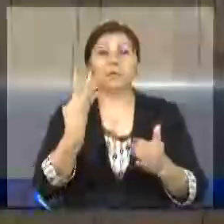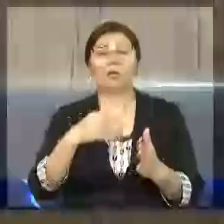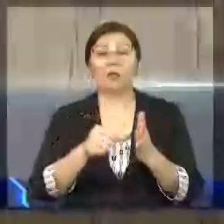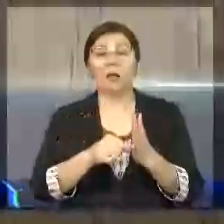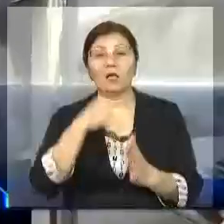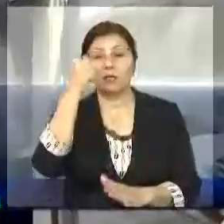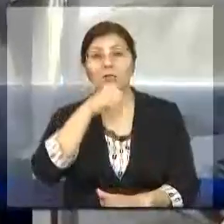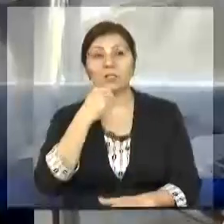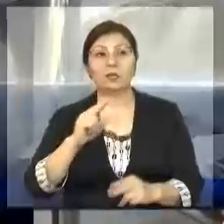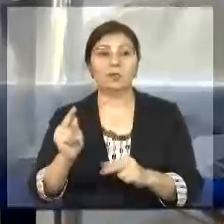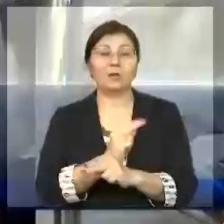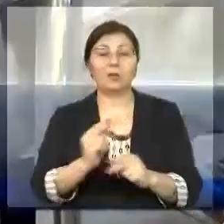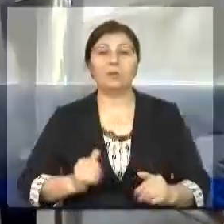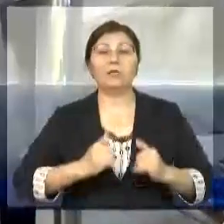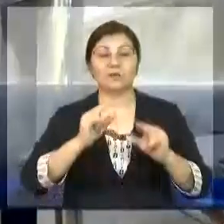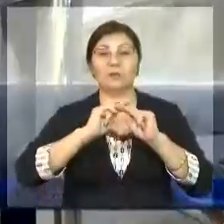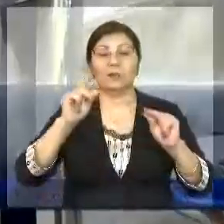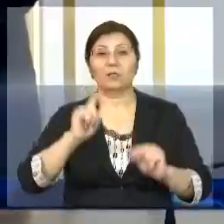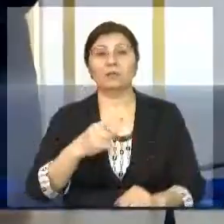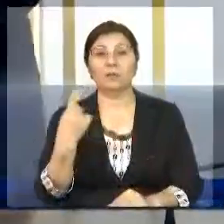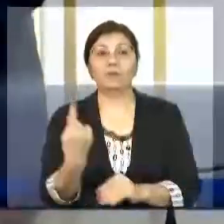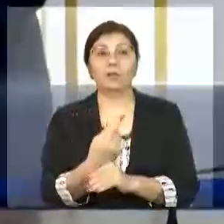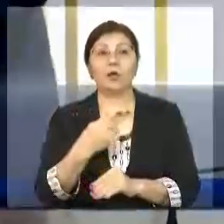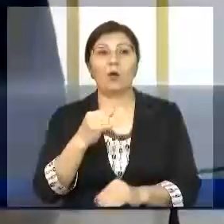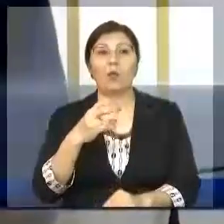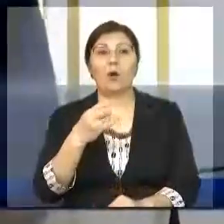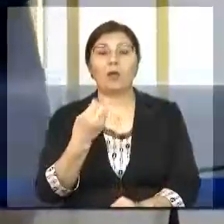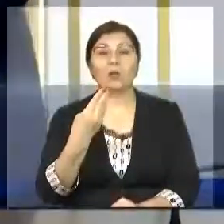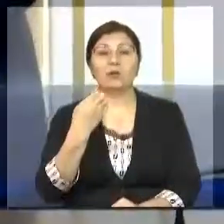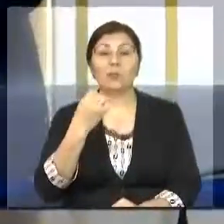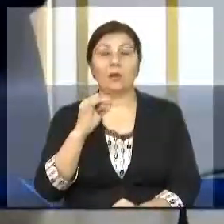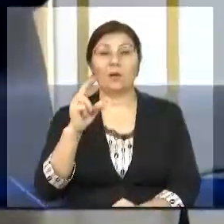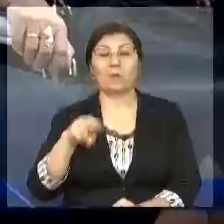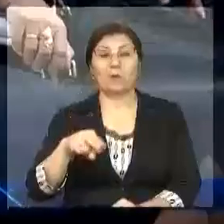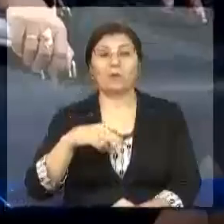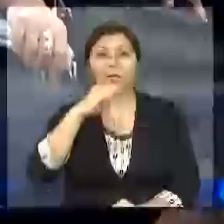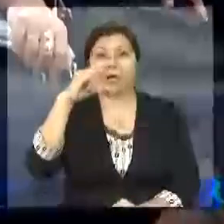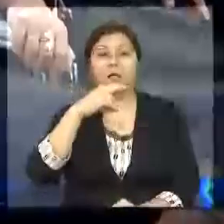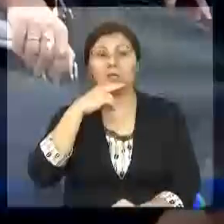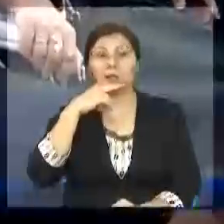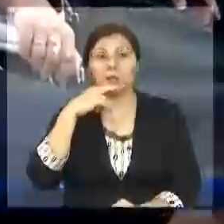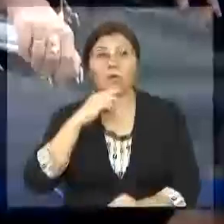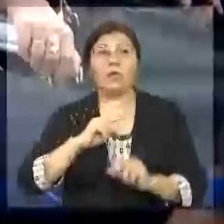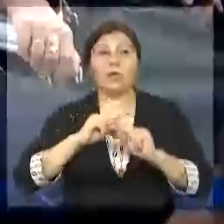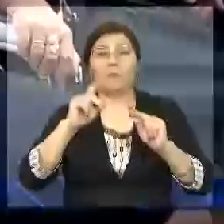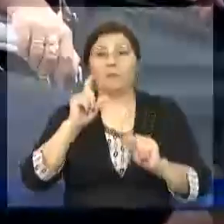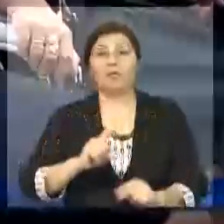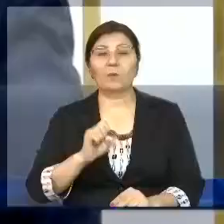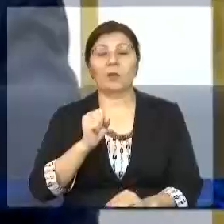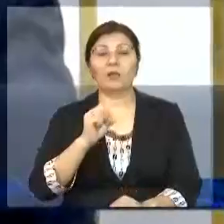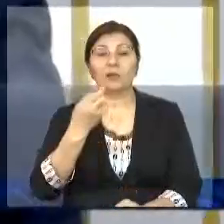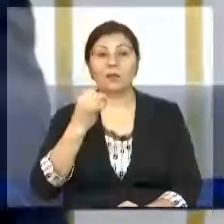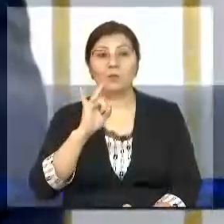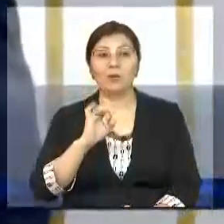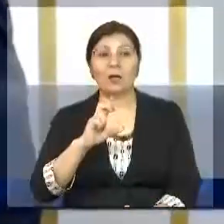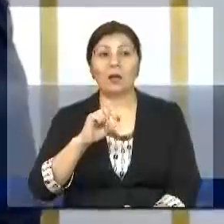жылын шәкірт тәрбиесіне арнаған педагогтардың бірі Қуанышбай Пірмаханұлы. Қазақ тілі мен әдебиет пәнінің мұғалімі Әйтеке би ауданы